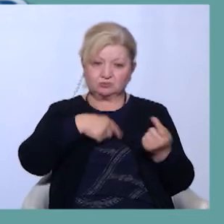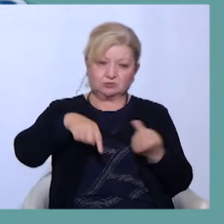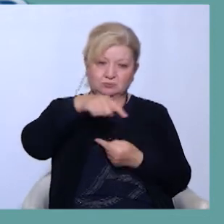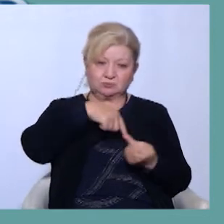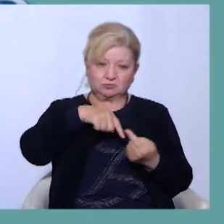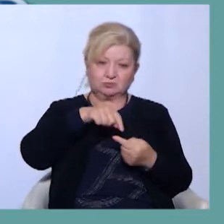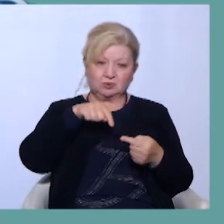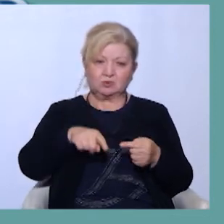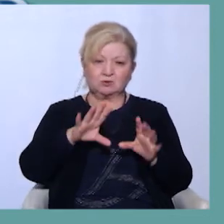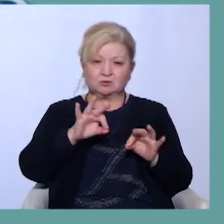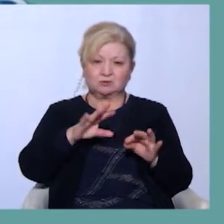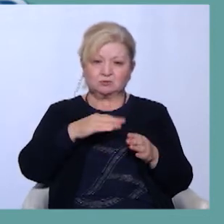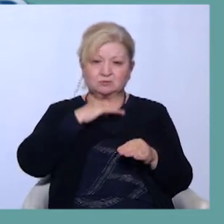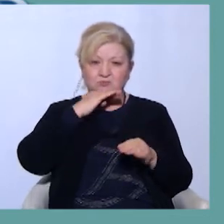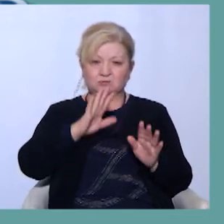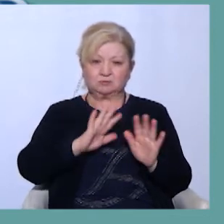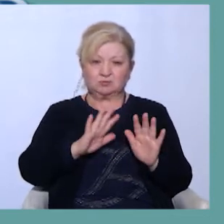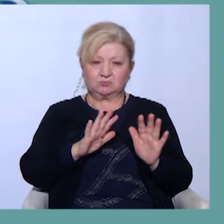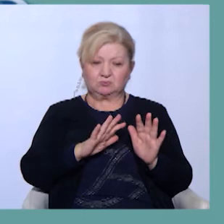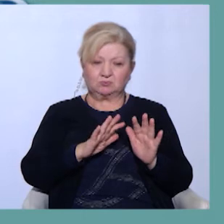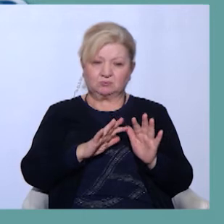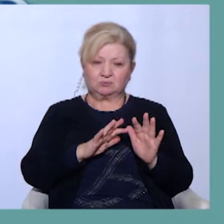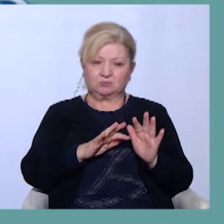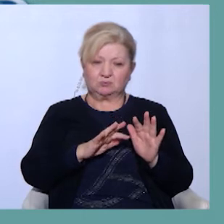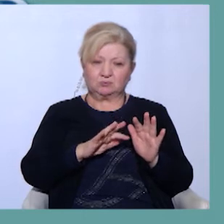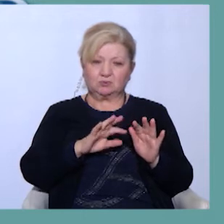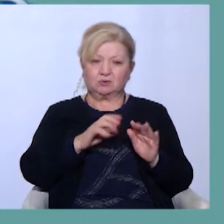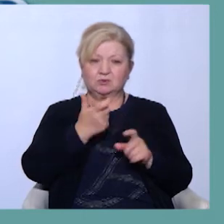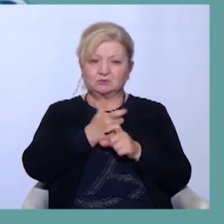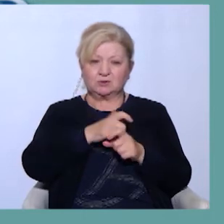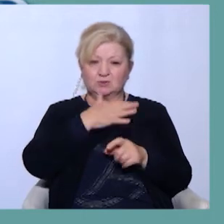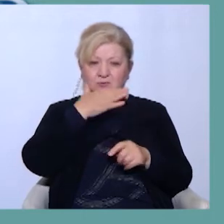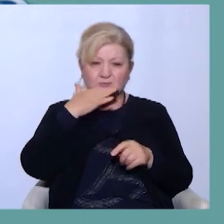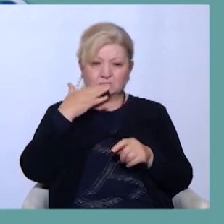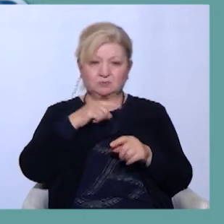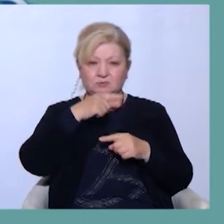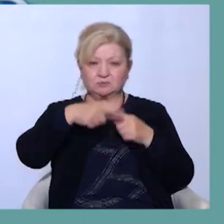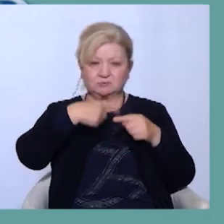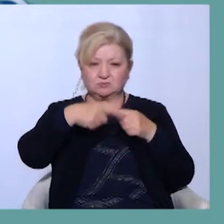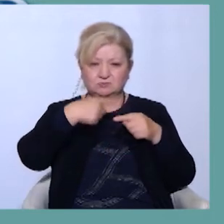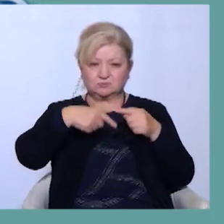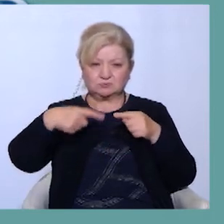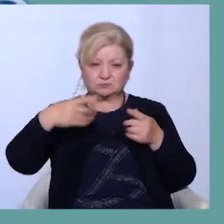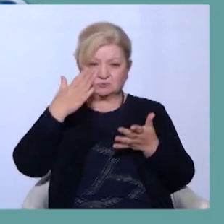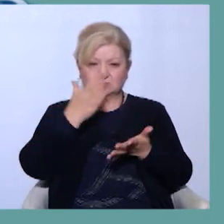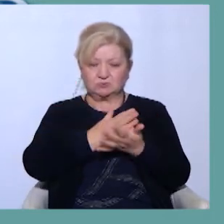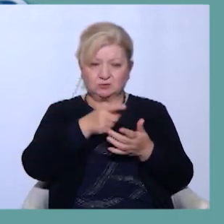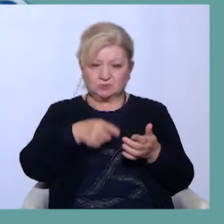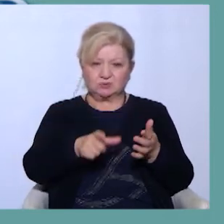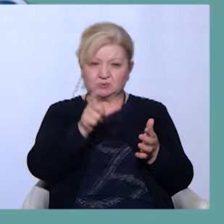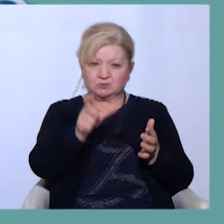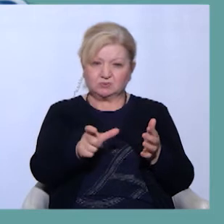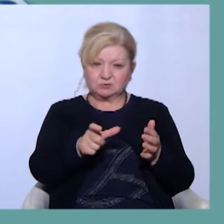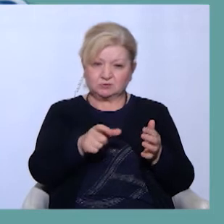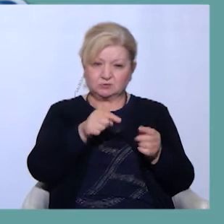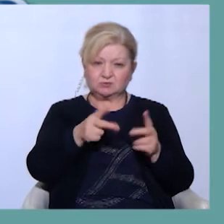45 გრადუსით შემოტრიალდეს. ესაც არ არის საკმარისი, ესაც არ არის საკმარისი. ძალიან დიდი რაოდენობის ხვიებია ბიჯურ